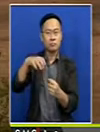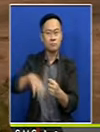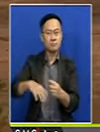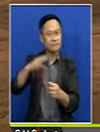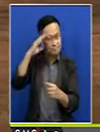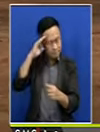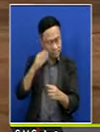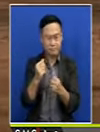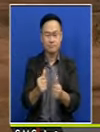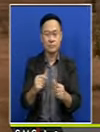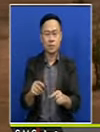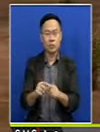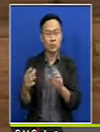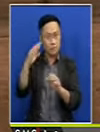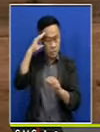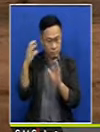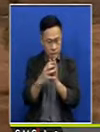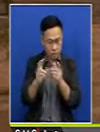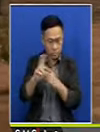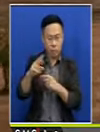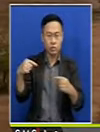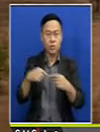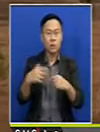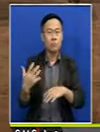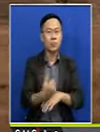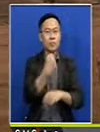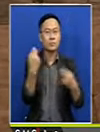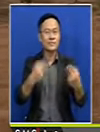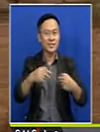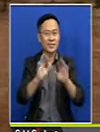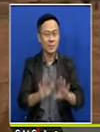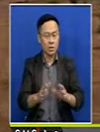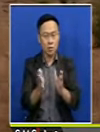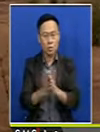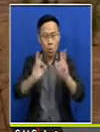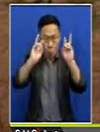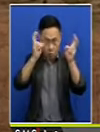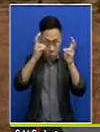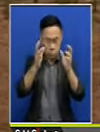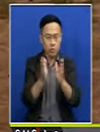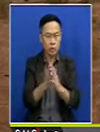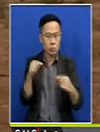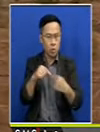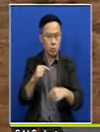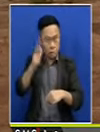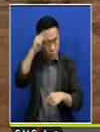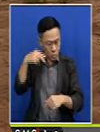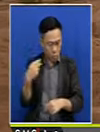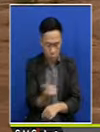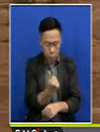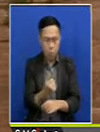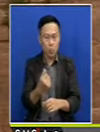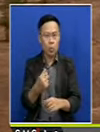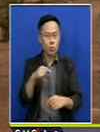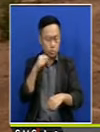องกำลังเฉพาะกิจกองทัพภาคที่2ในปฏิบัติการภายใต้คำขวัญของเหล่าทหารม้าคือรวดเร็วรุนแร